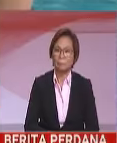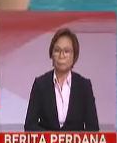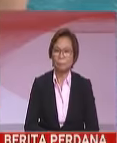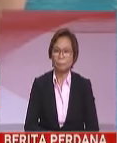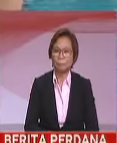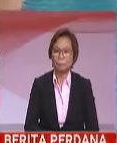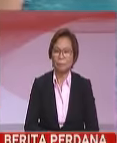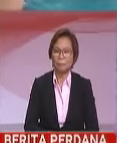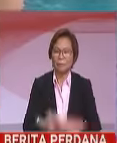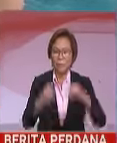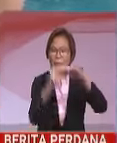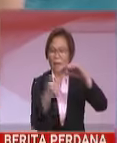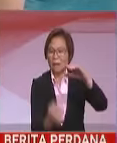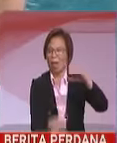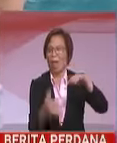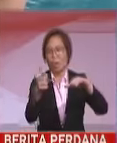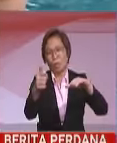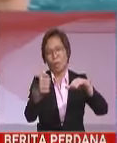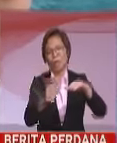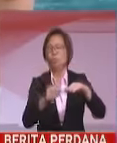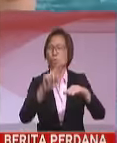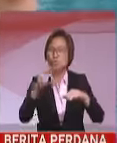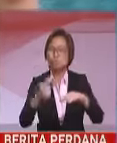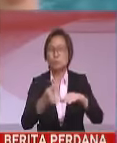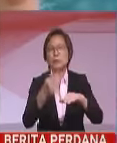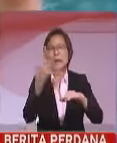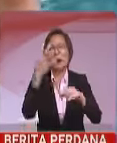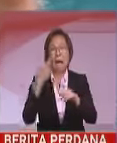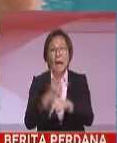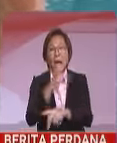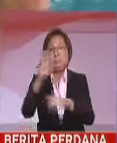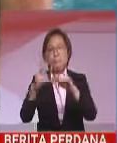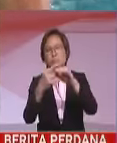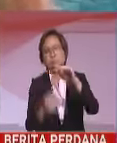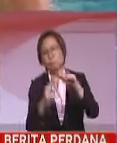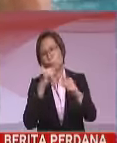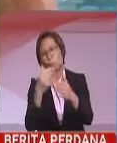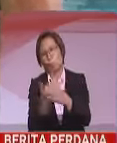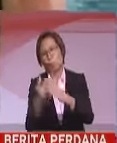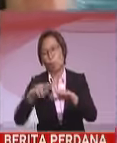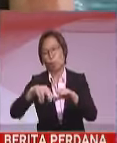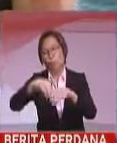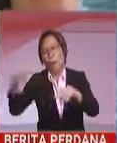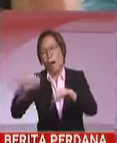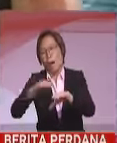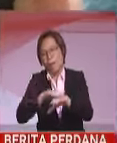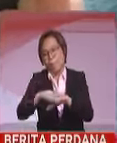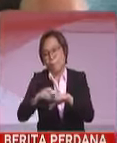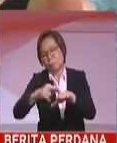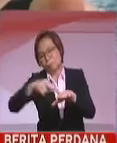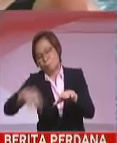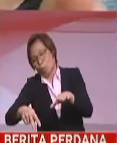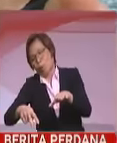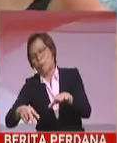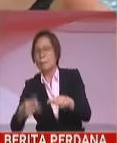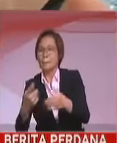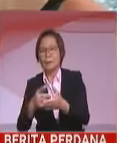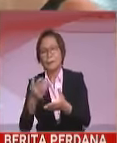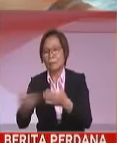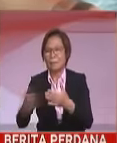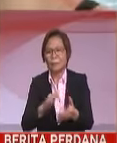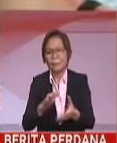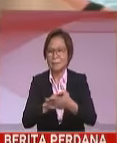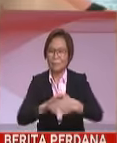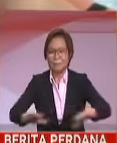Dive okay, cuma the fourth dive je tak bagus sebab terkeluar papan. But I still get to save it, so kira okay